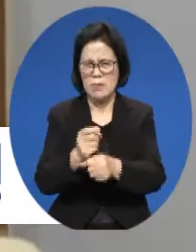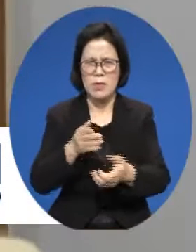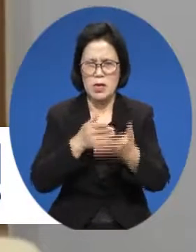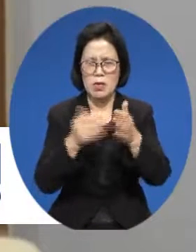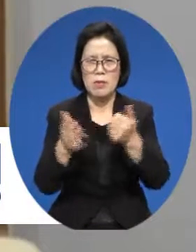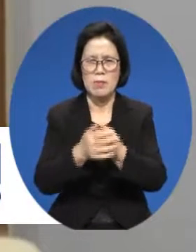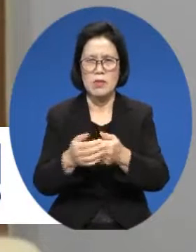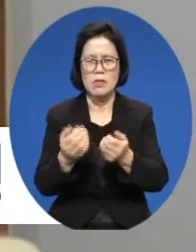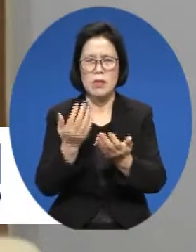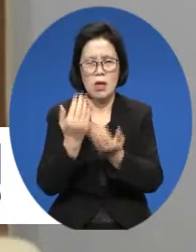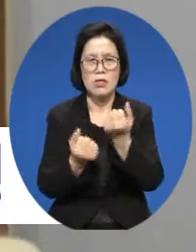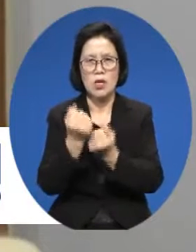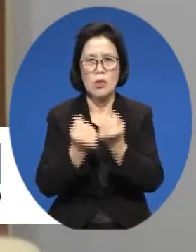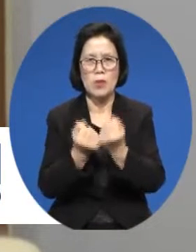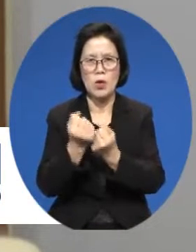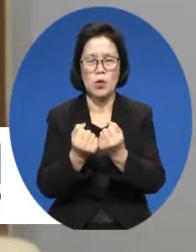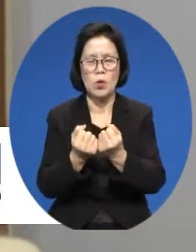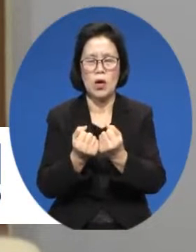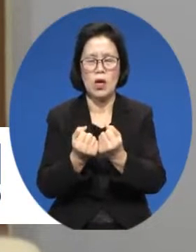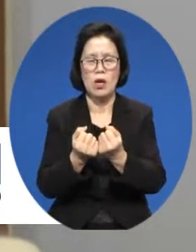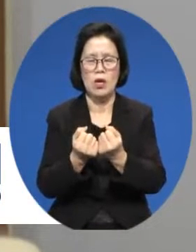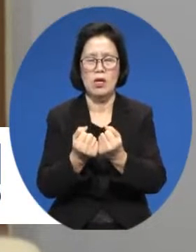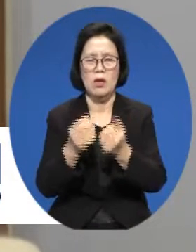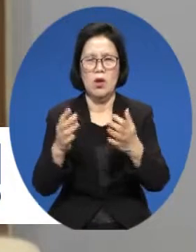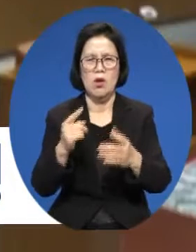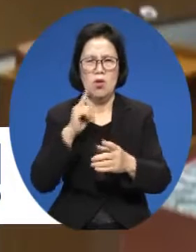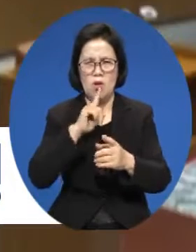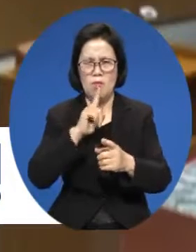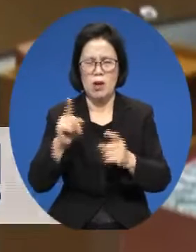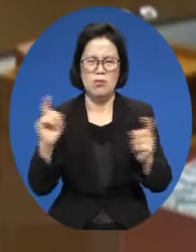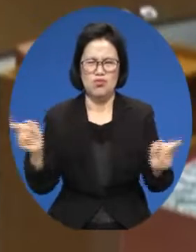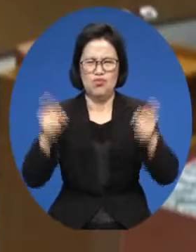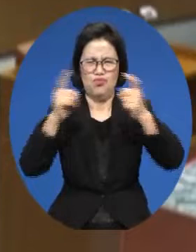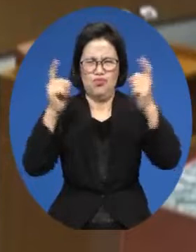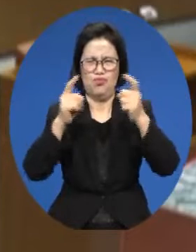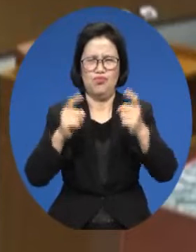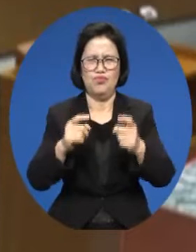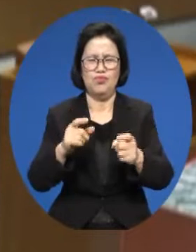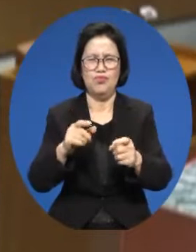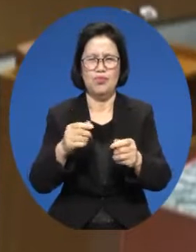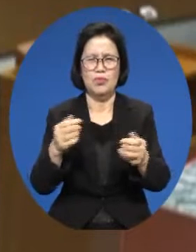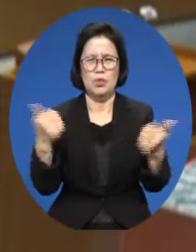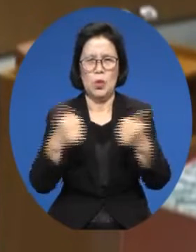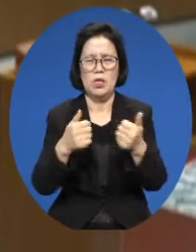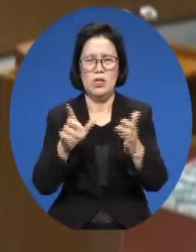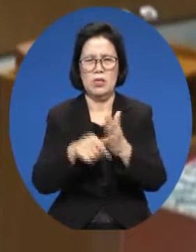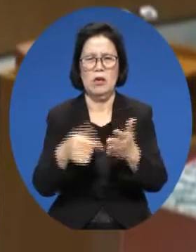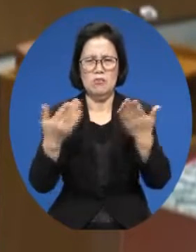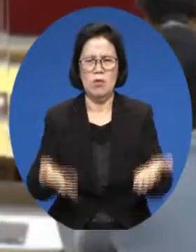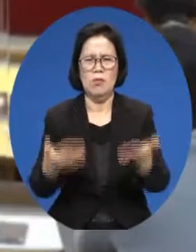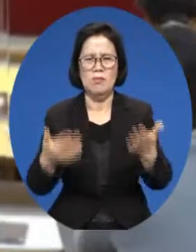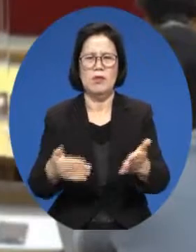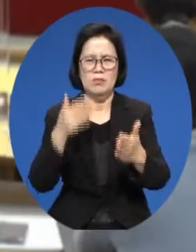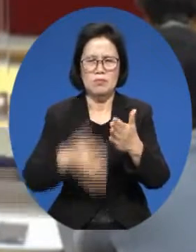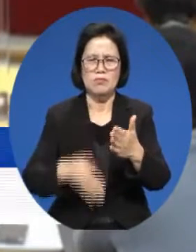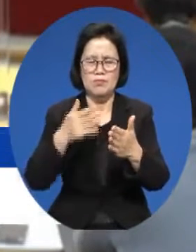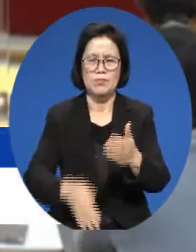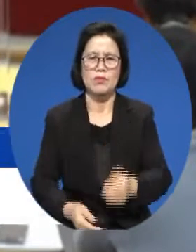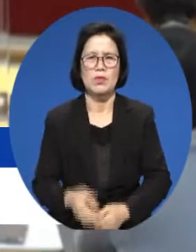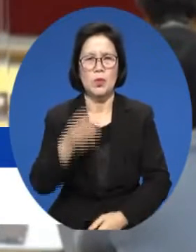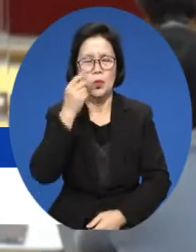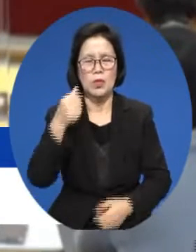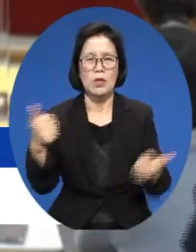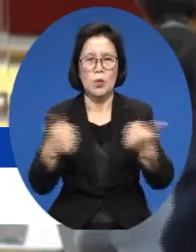설명과 찬반 토론을 생략하고 하면서 고성이 오가고 정애가 이어지는 등 본 a 가 파행을 겪고 있습니다 원활한